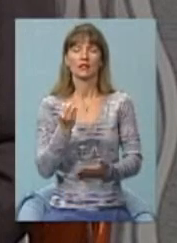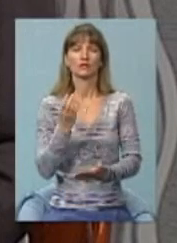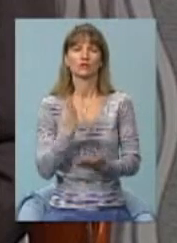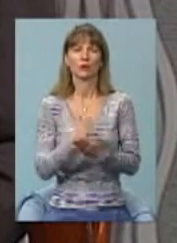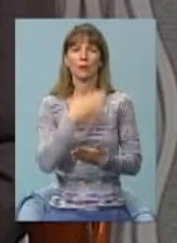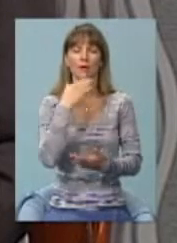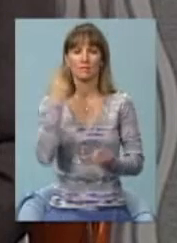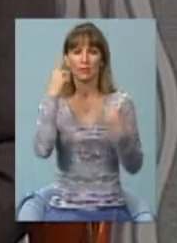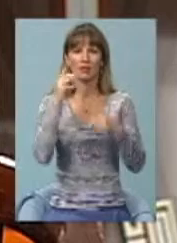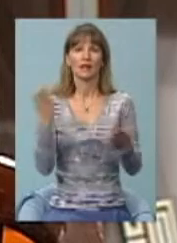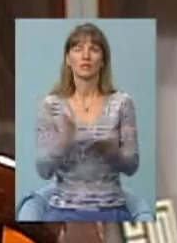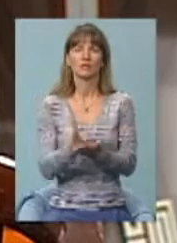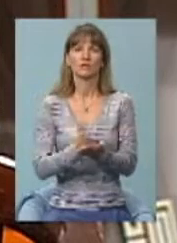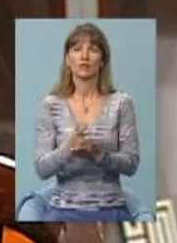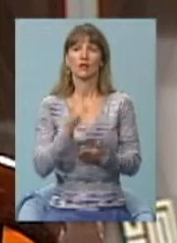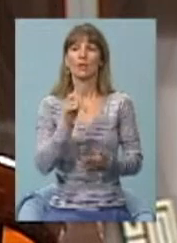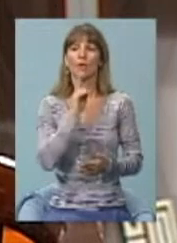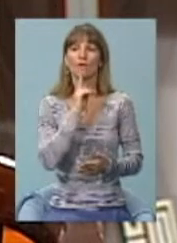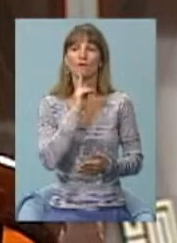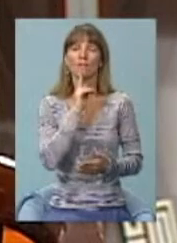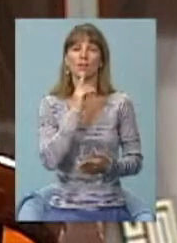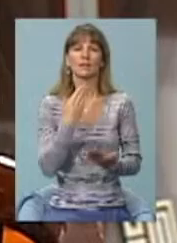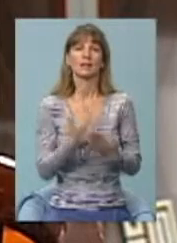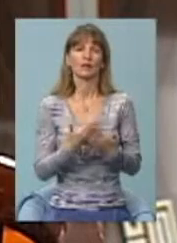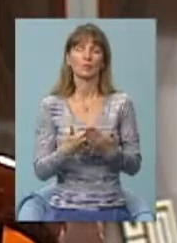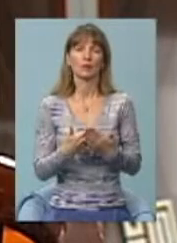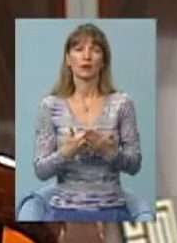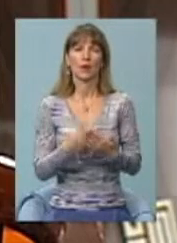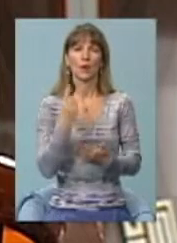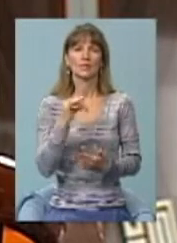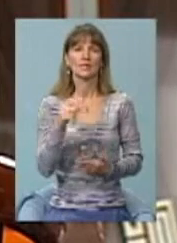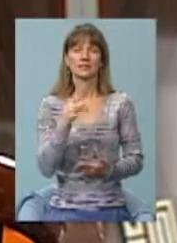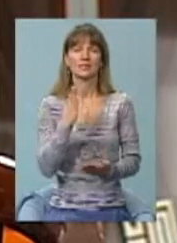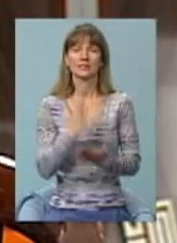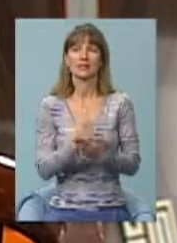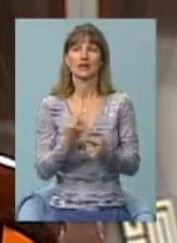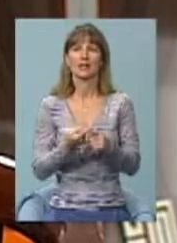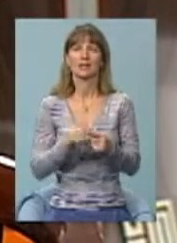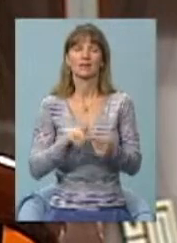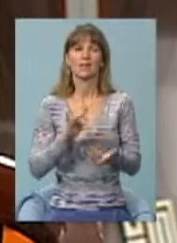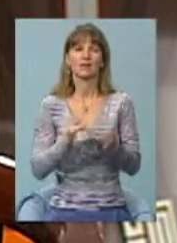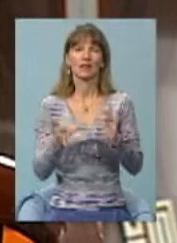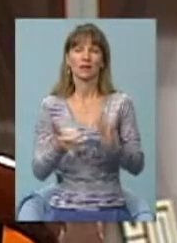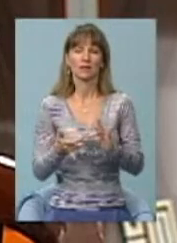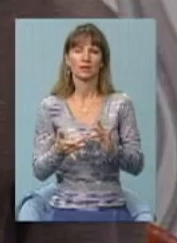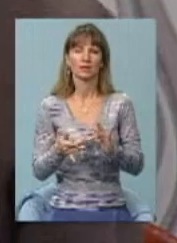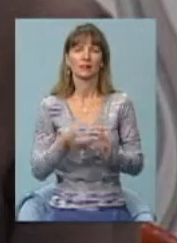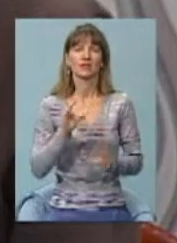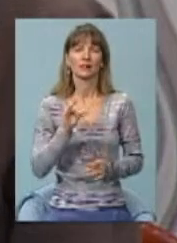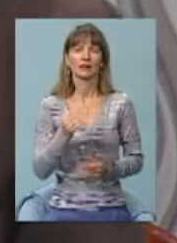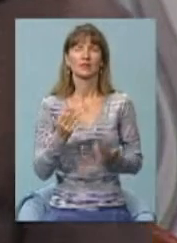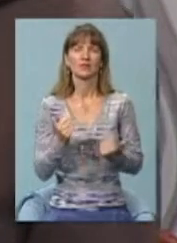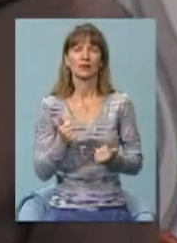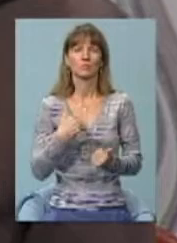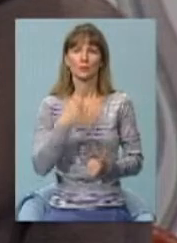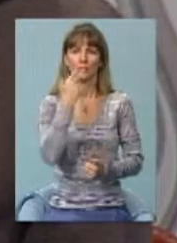багато винаходів, які заслуговують на увагу. Наприклад, один з них є це інтернет. Або так,